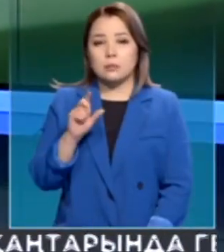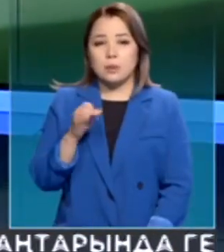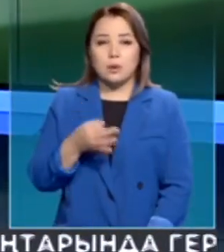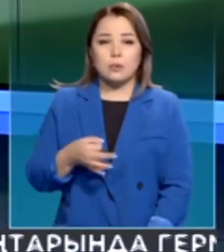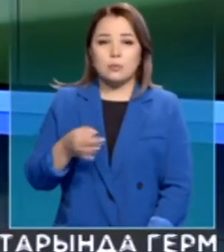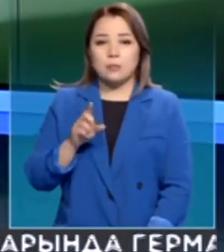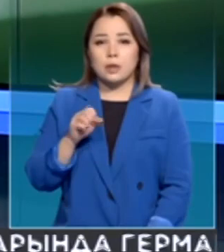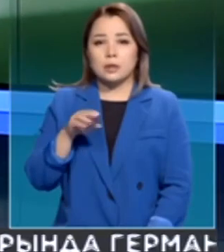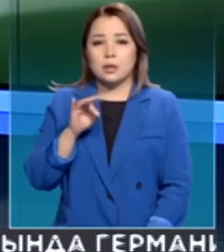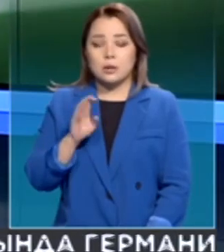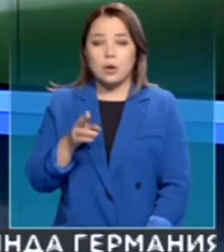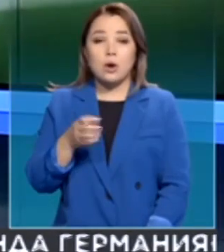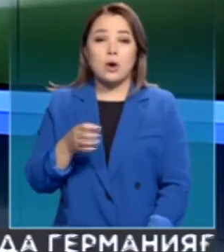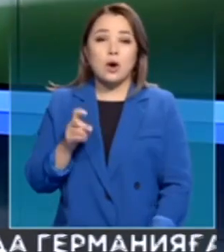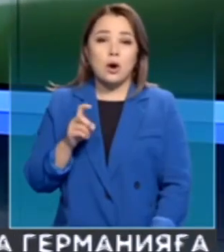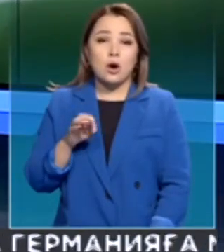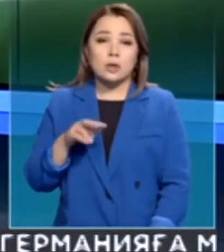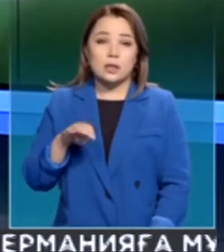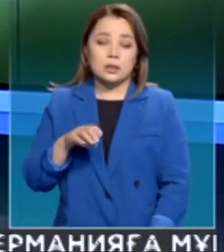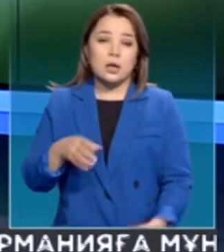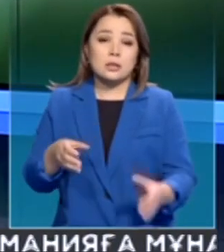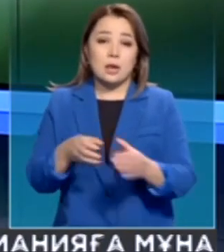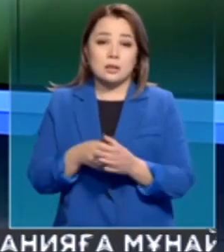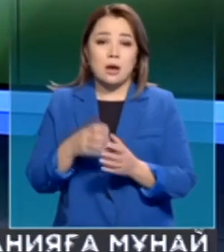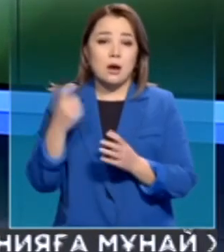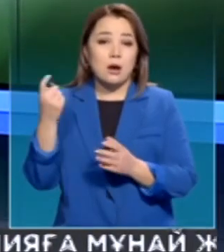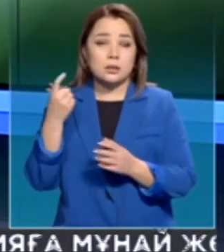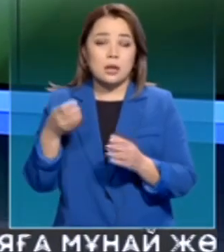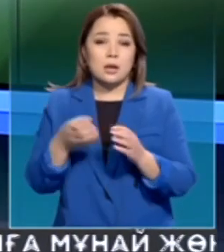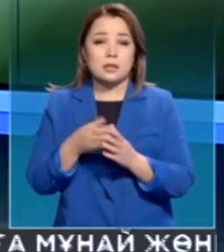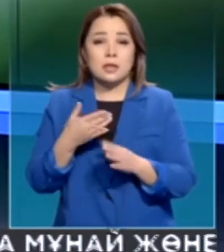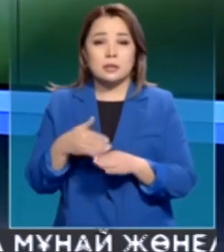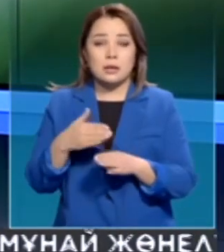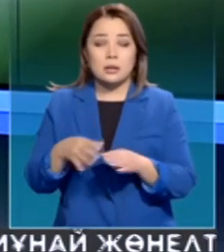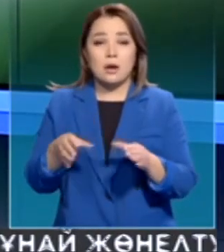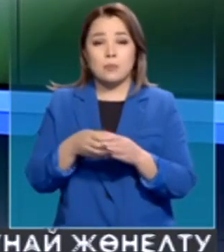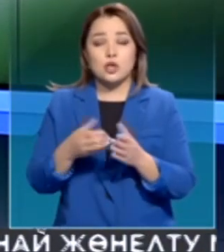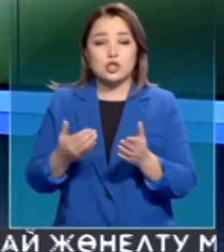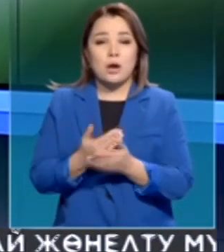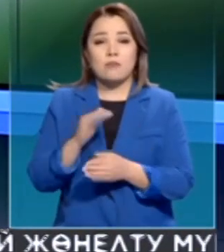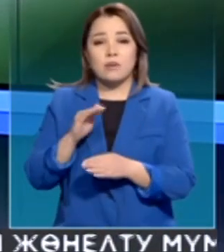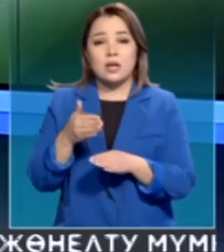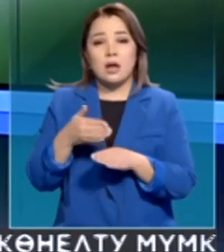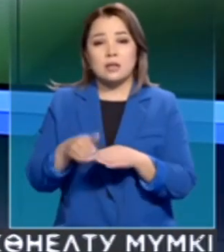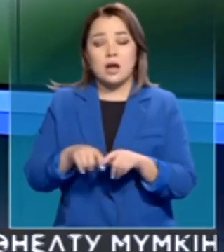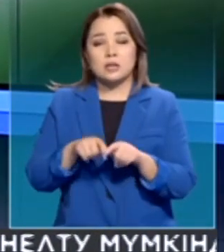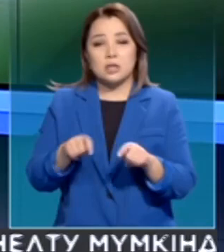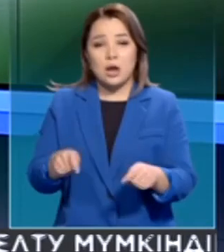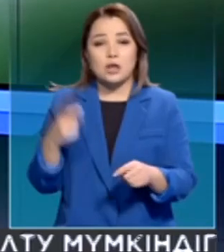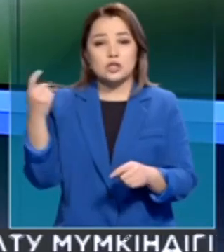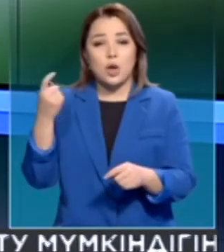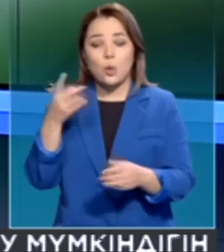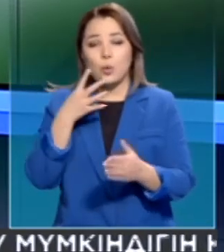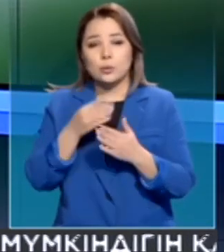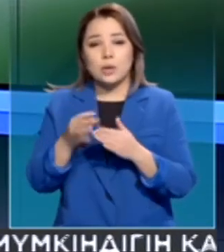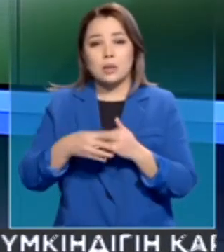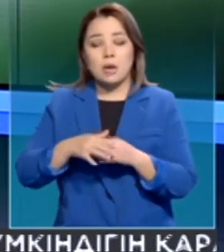облысында Бәйтерек холдингінің еншілес ұйымы аграрлық несе корпорациясының жаңа филиалы ашылды. Шаруалар енді өз